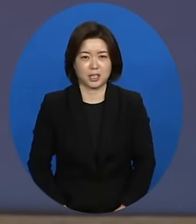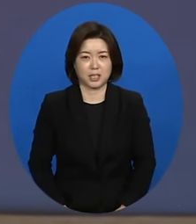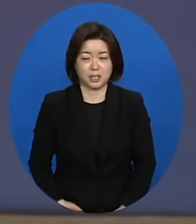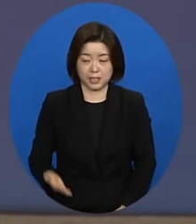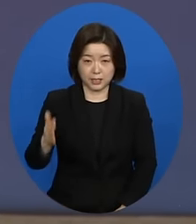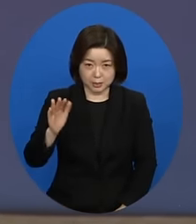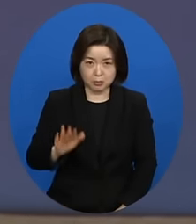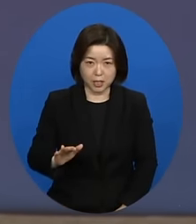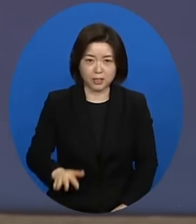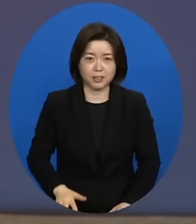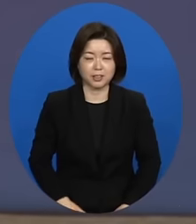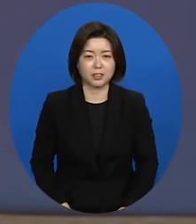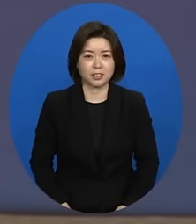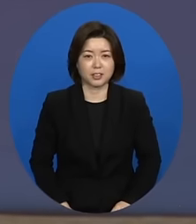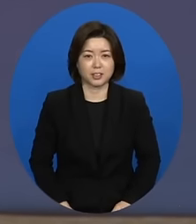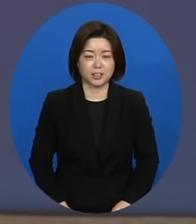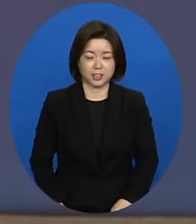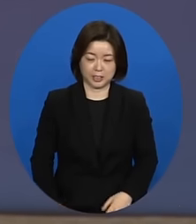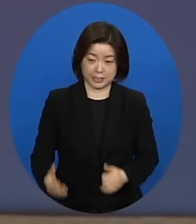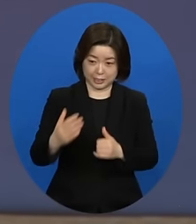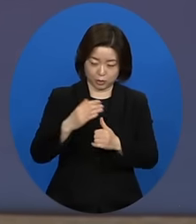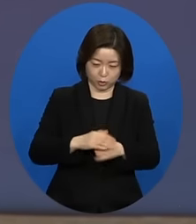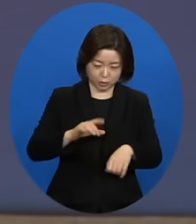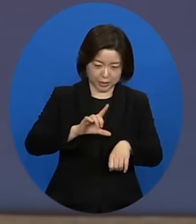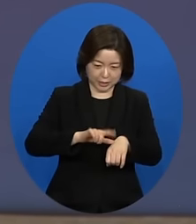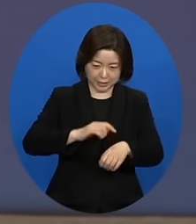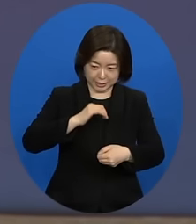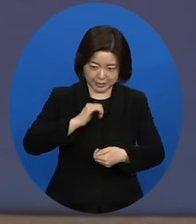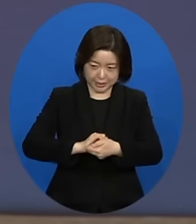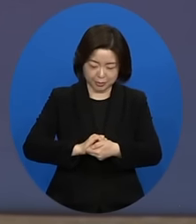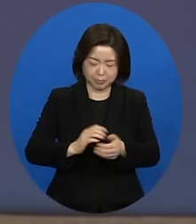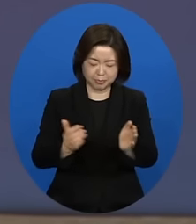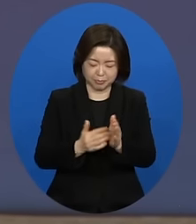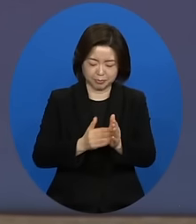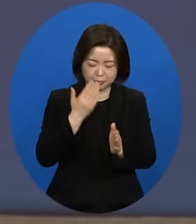하지만 주어진 시간 안에 끝낼 것입니다.